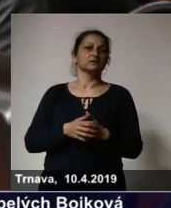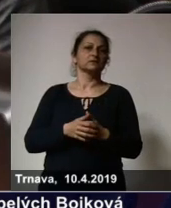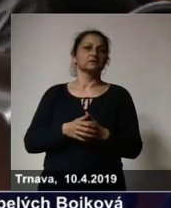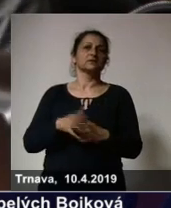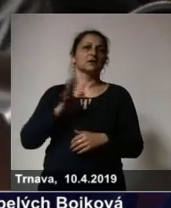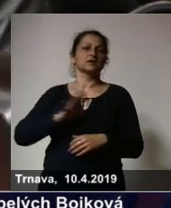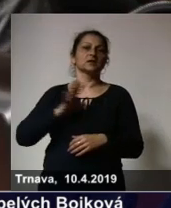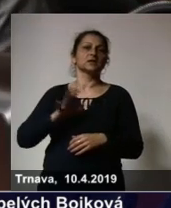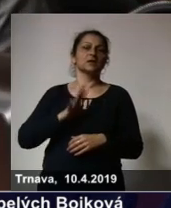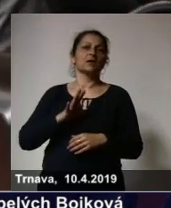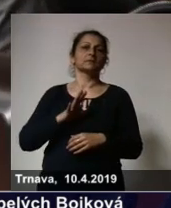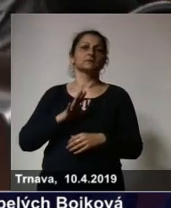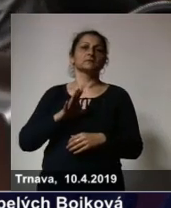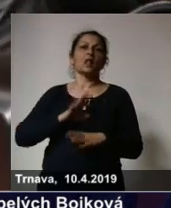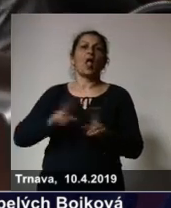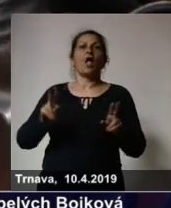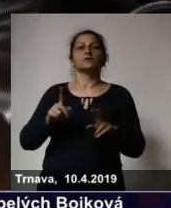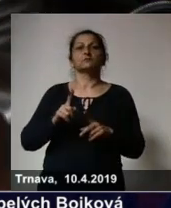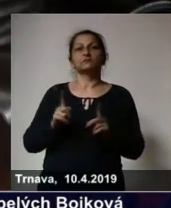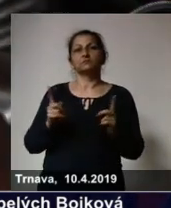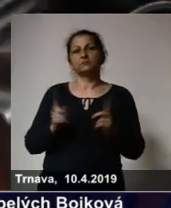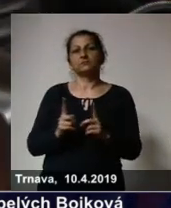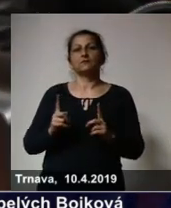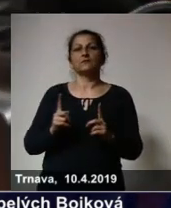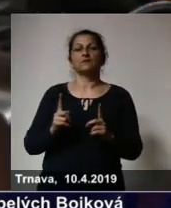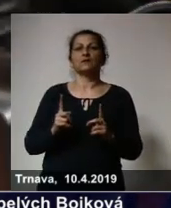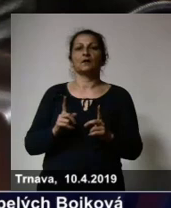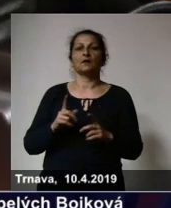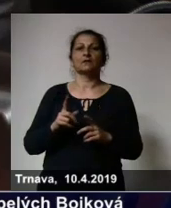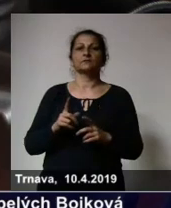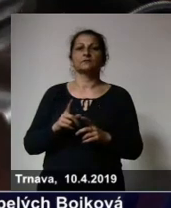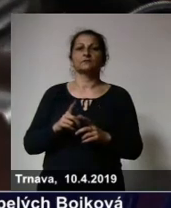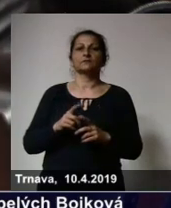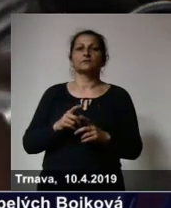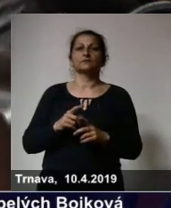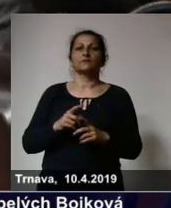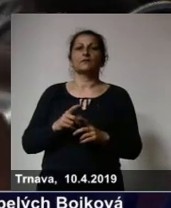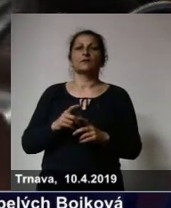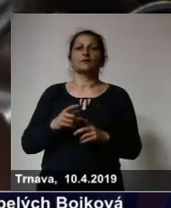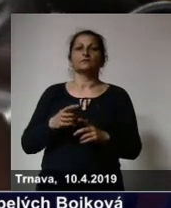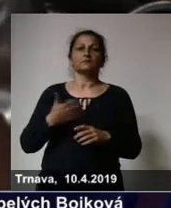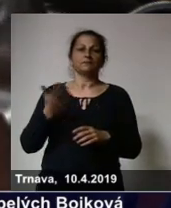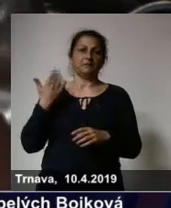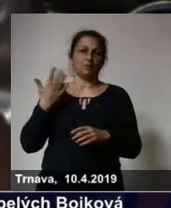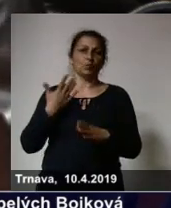Chcel by som iba predoslať, že tu nám bol dlhší